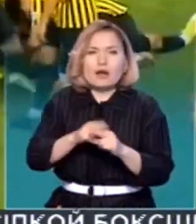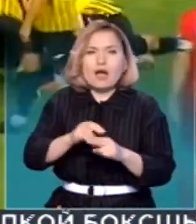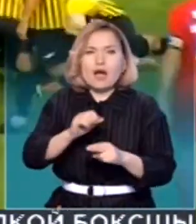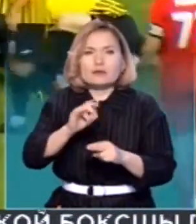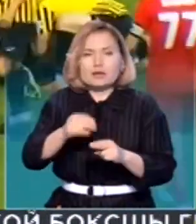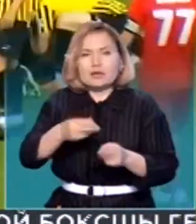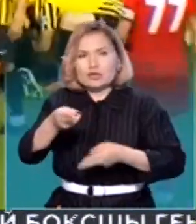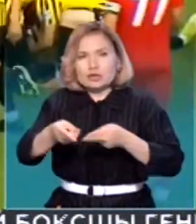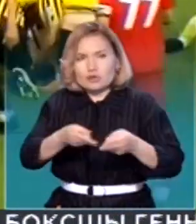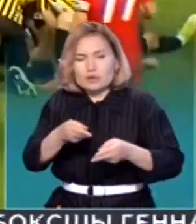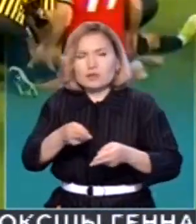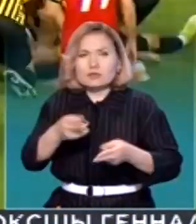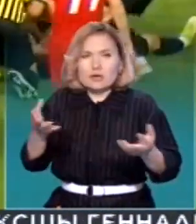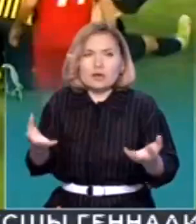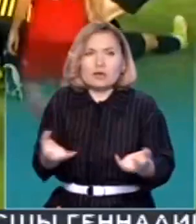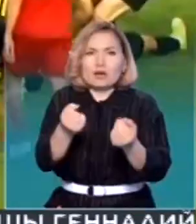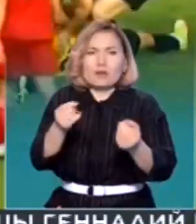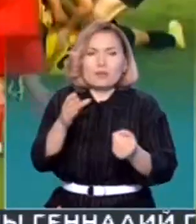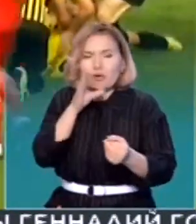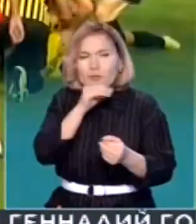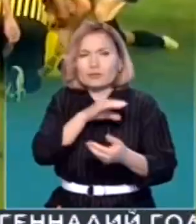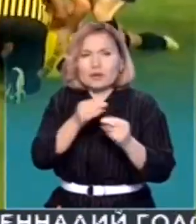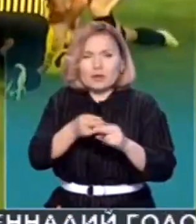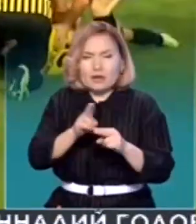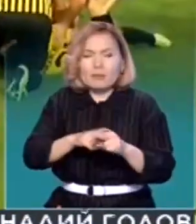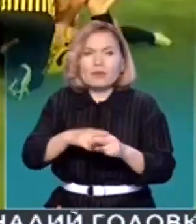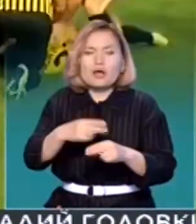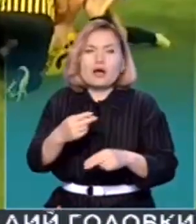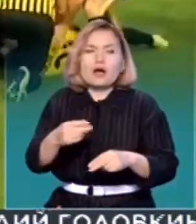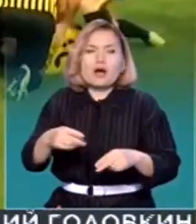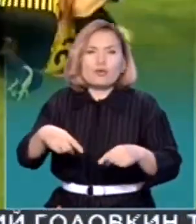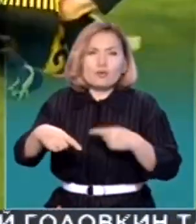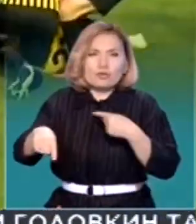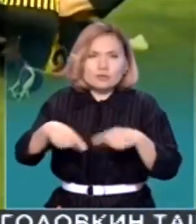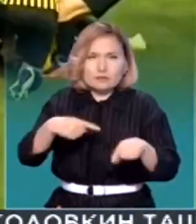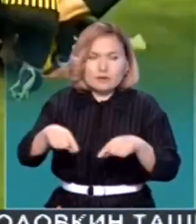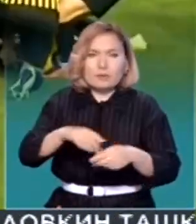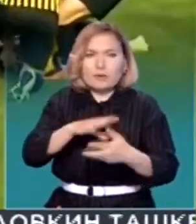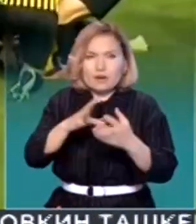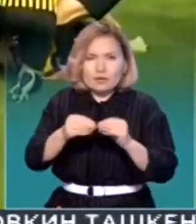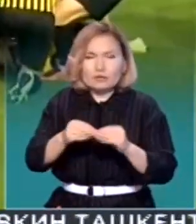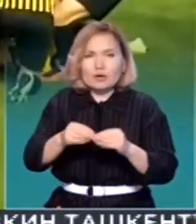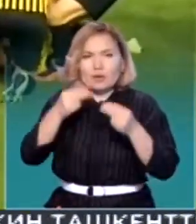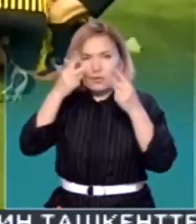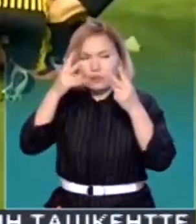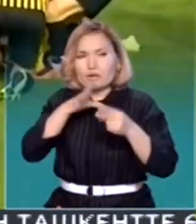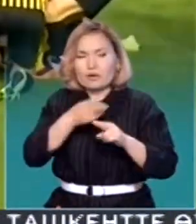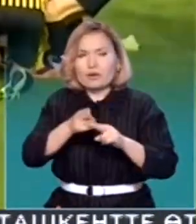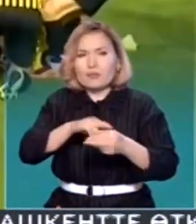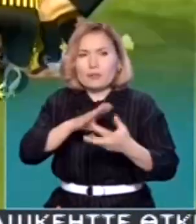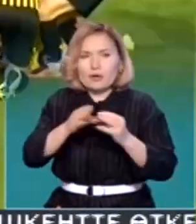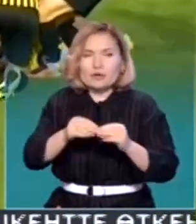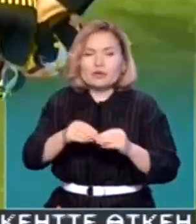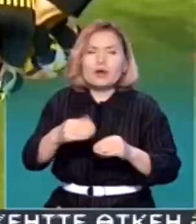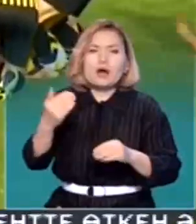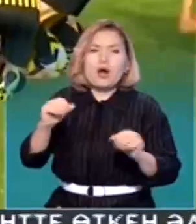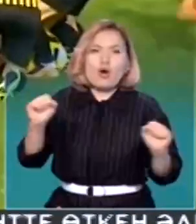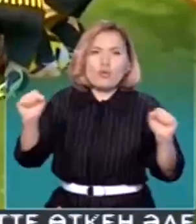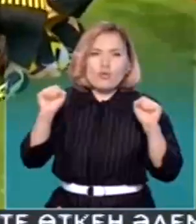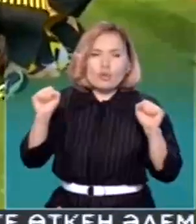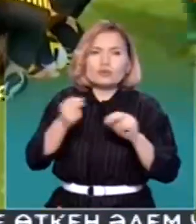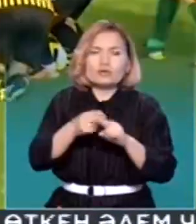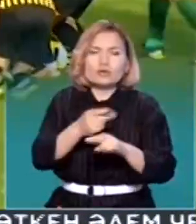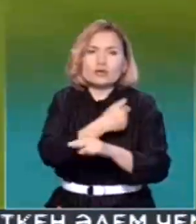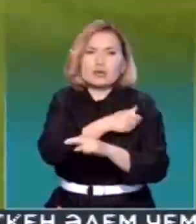Арсенге ота жасалды. Жансақтау бөлімінде жатқан аяқ доп шебері бірер минут бұрын есін жиған. Клубтың баспасөз қызметі ойыншыны